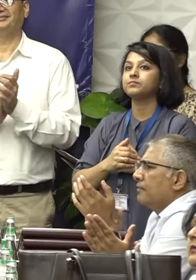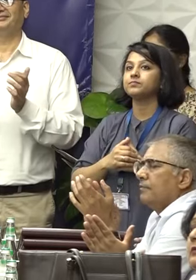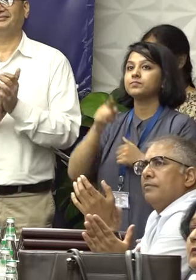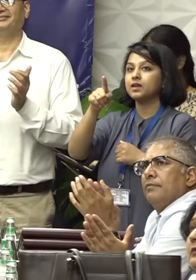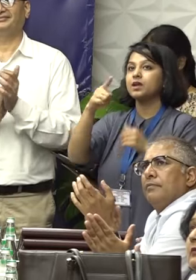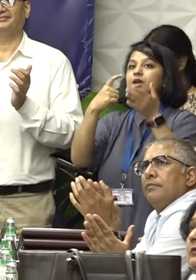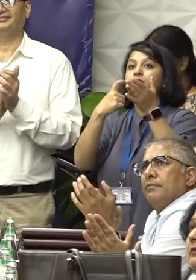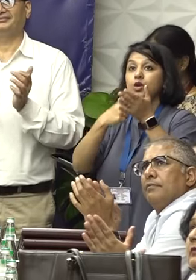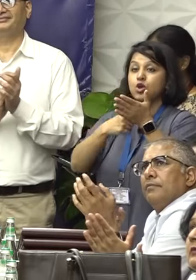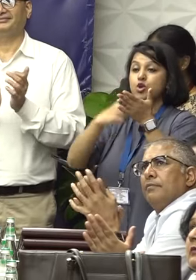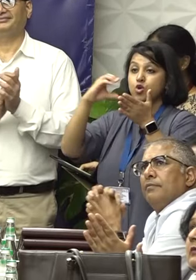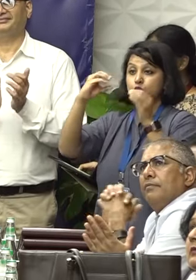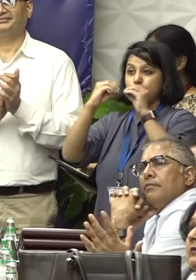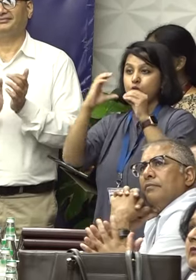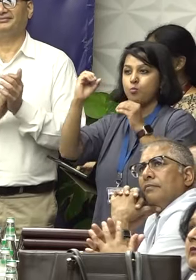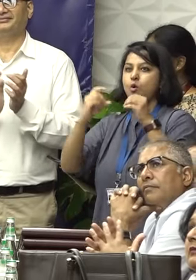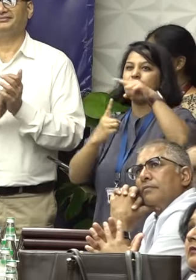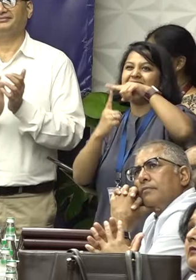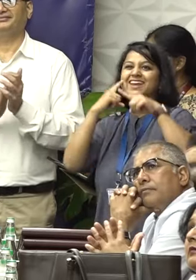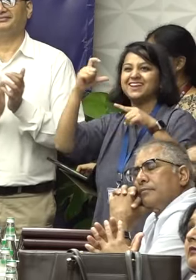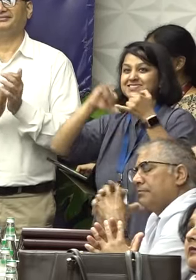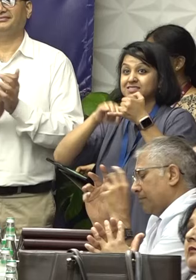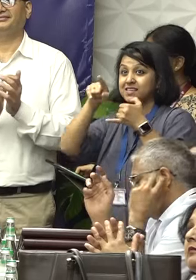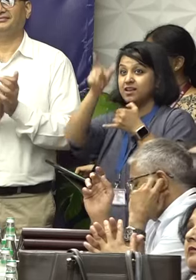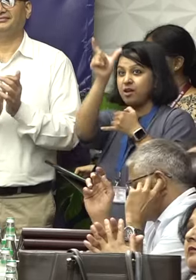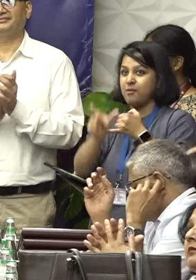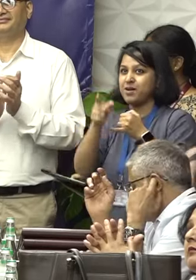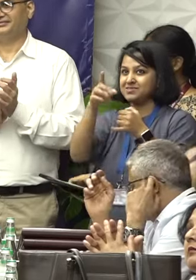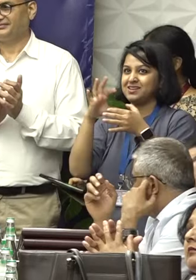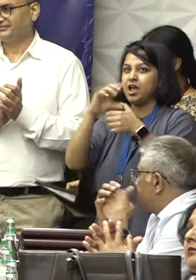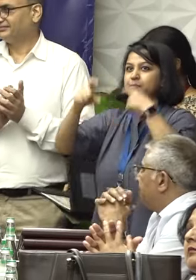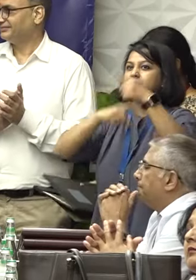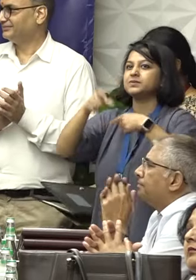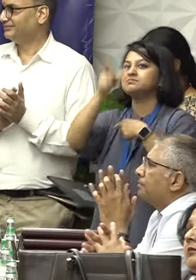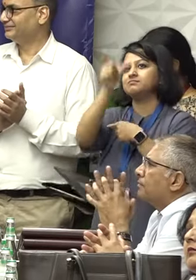निमया रोबोटिक्स के प्रतिनिधि एवं उनके हाथ में साइंड एमओयू की कॉपी।